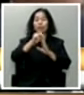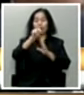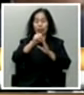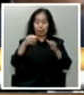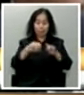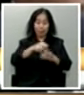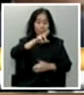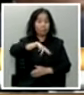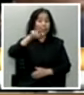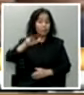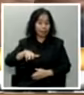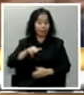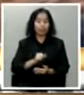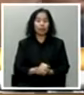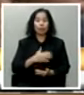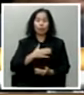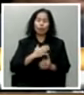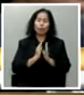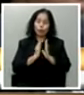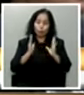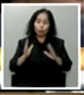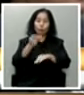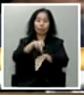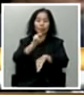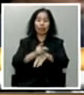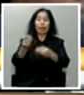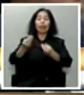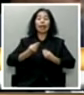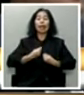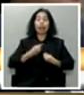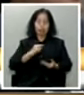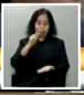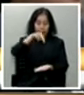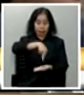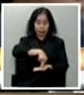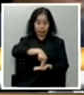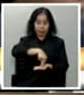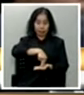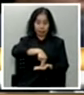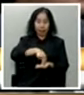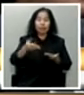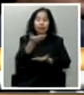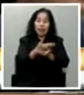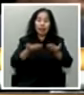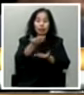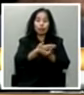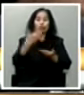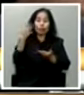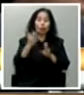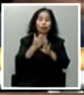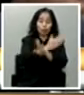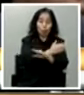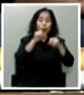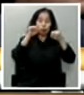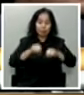ยกราบขอบคุณท่านประธานเป็นอย่างยิ่งครับที่กรุณาให้ผมได้ลุกขึ้นปรึกษาหารือก่อนที่จะมีการลงมติโดยการขาน